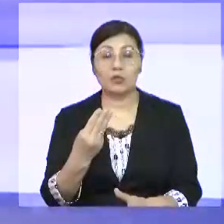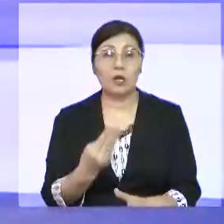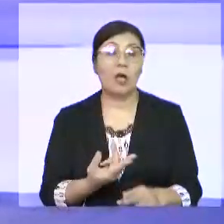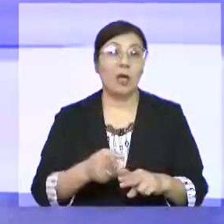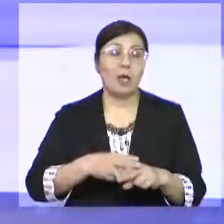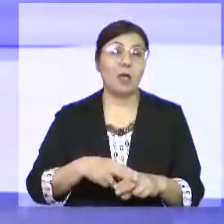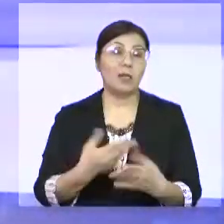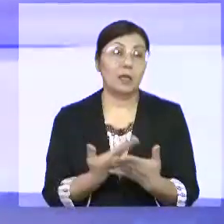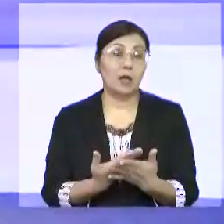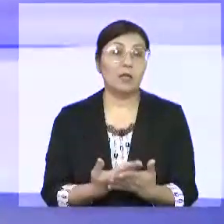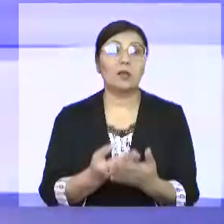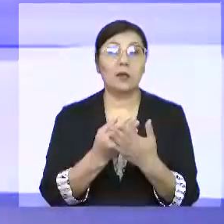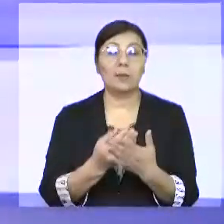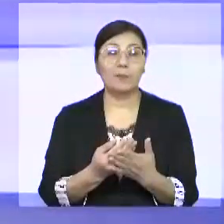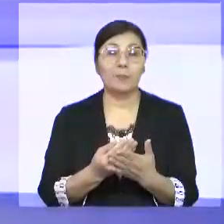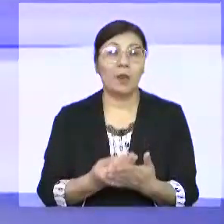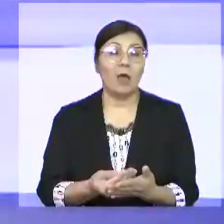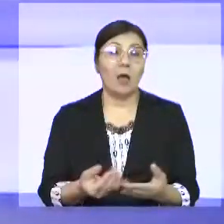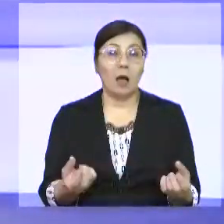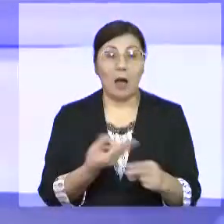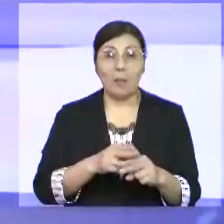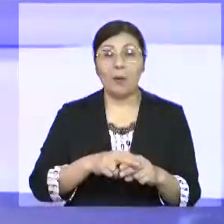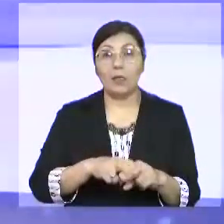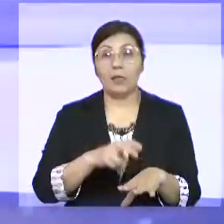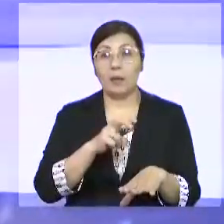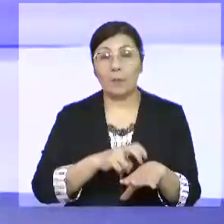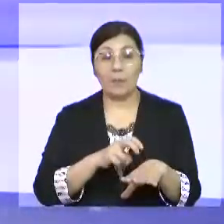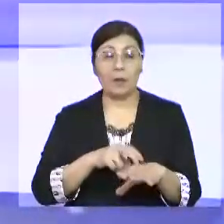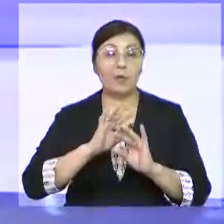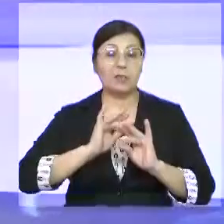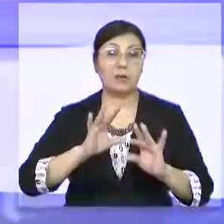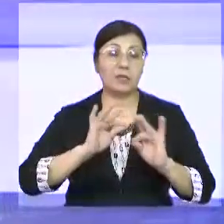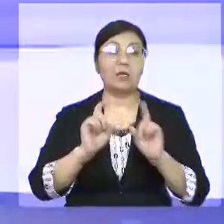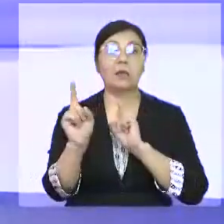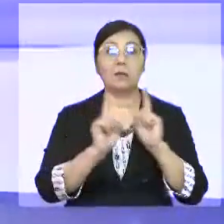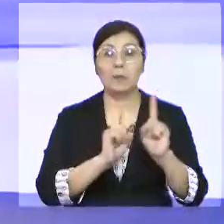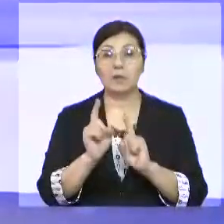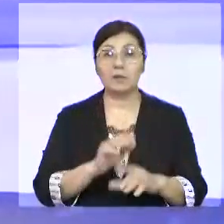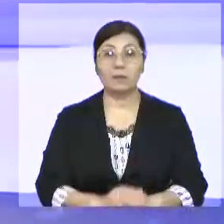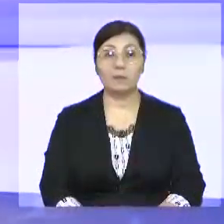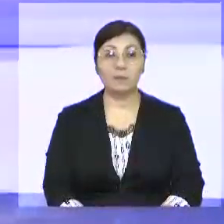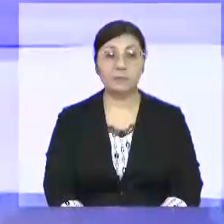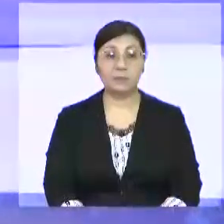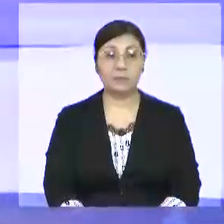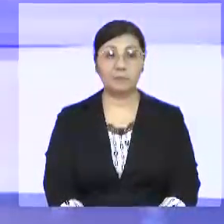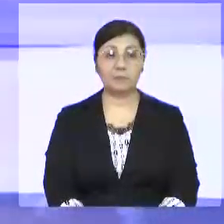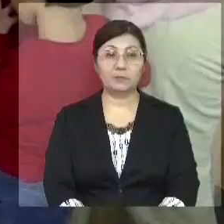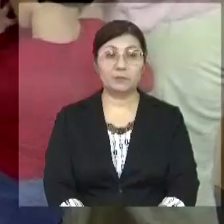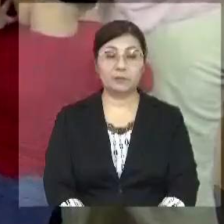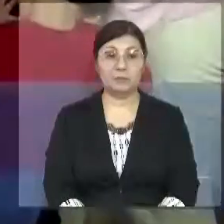называют пренебрежение вакцинацией. Об этом специалисты сообщили в ходе брифинга в региональной службе коммуникаций.